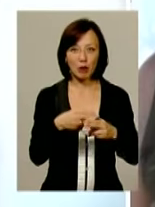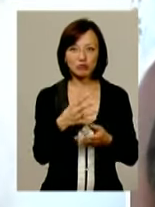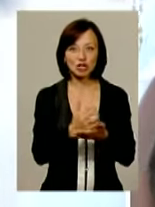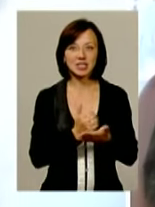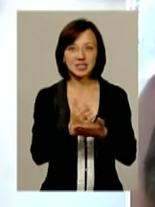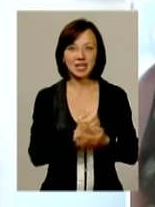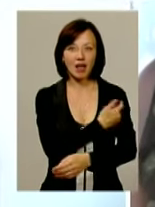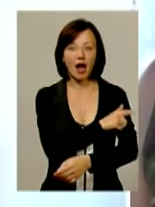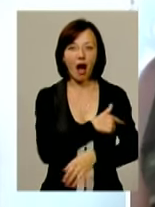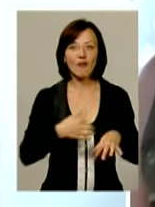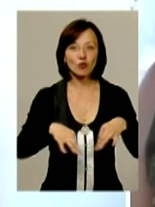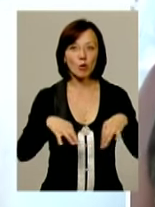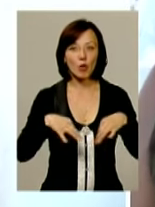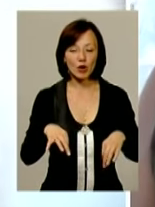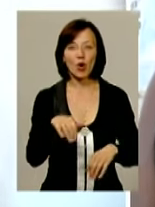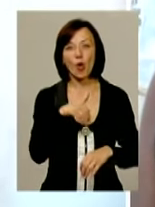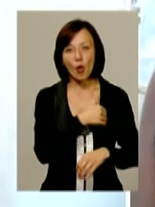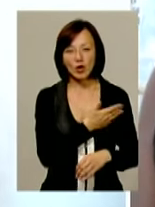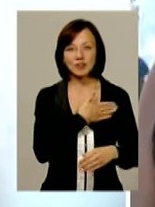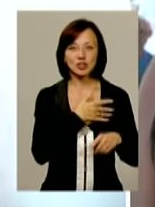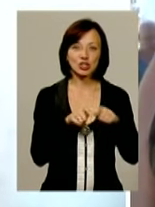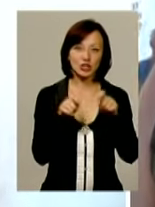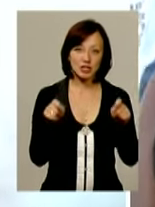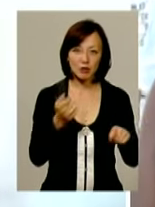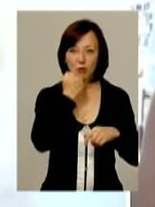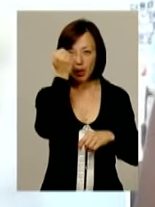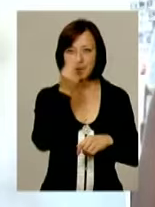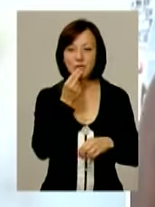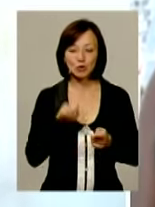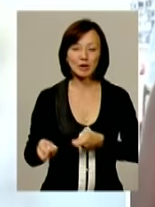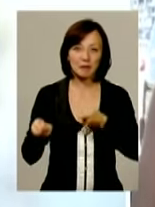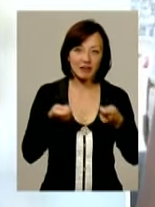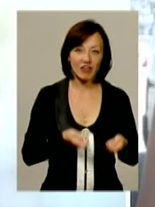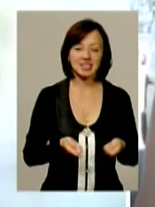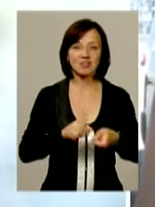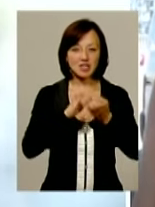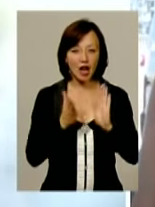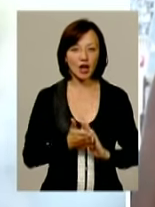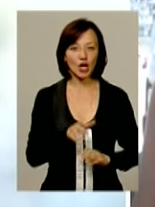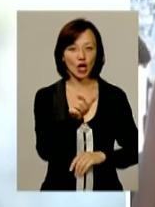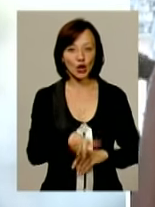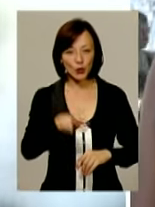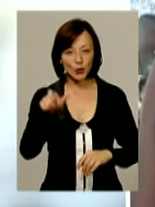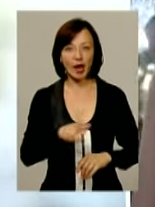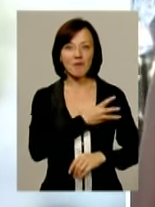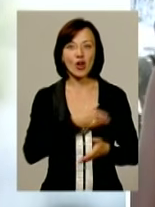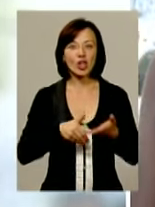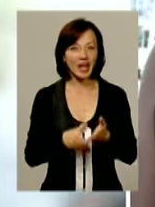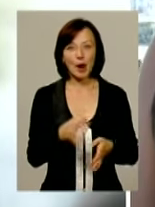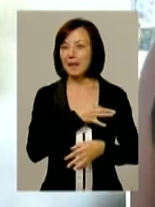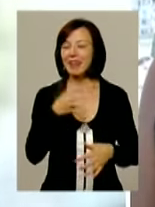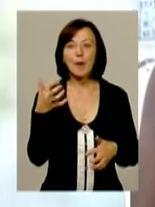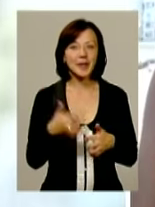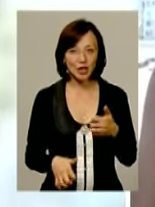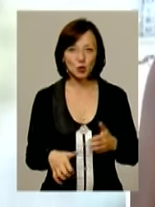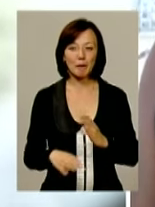реанімобілів. Хочемо від щирого серця подякувати за продукти, які підвезли, і взагалі людям, волонтерам, які небайдужі, які